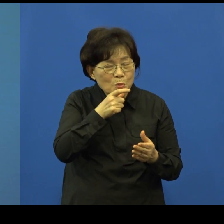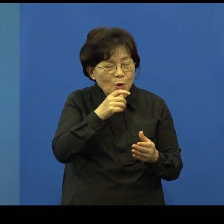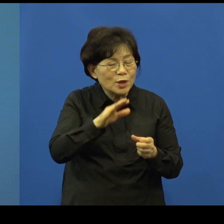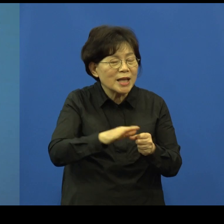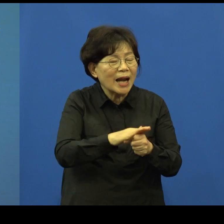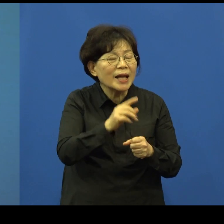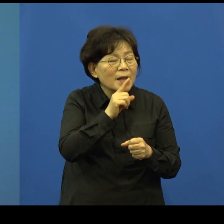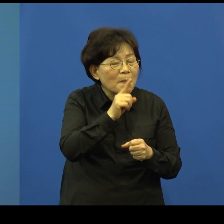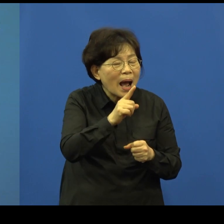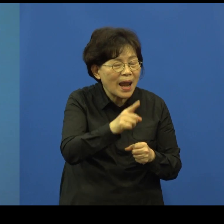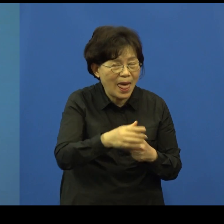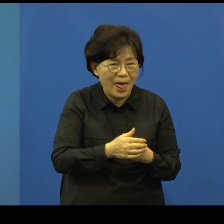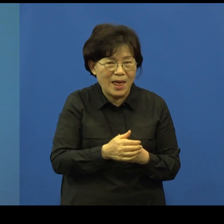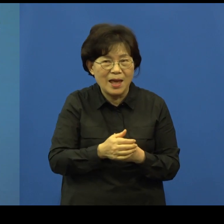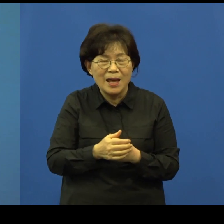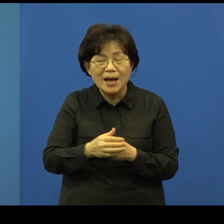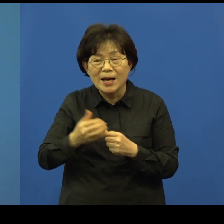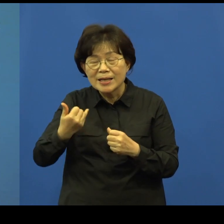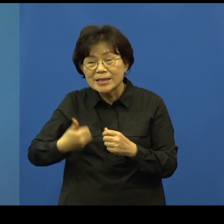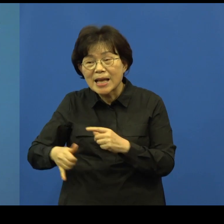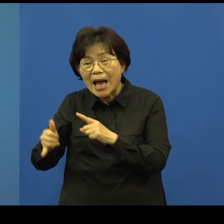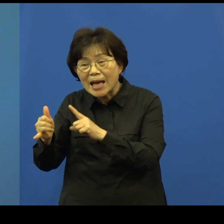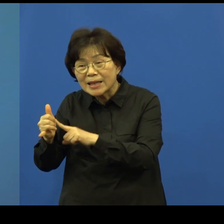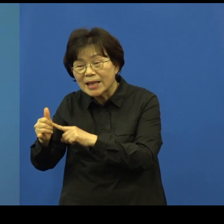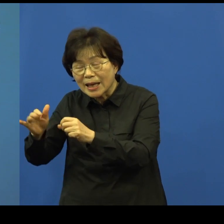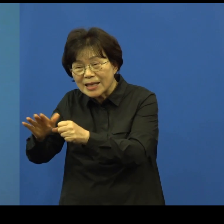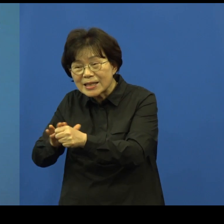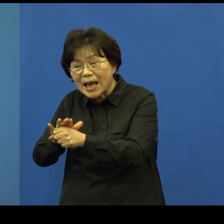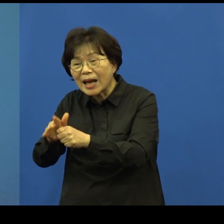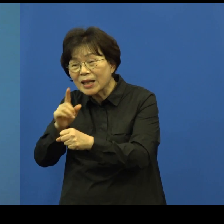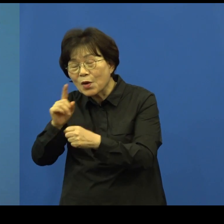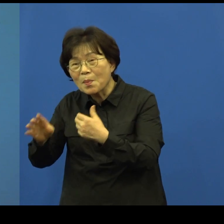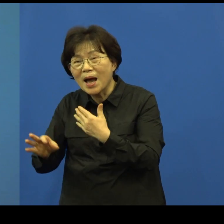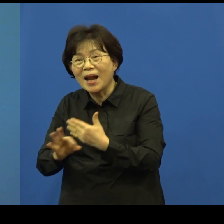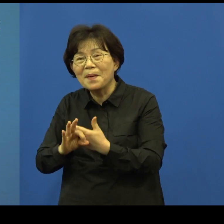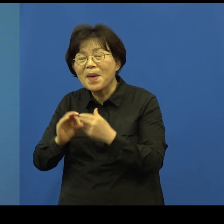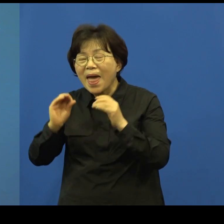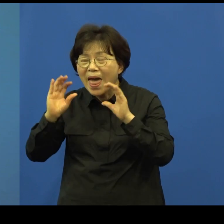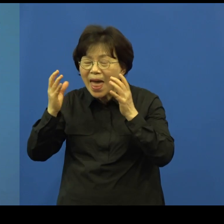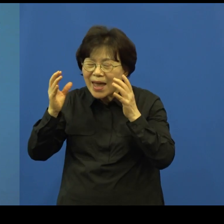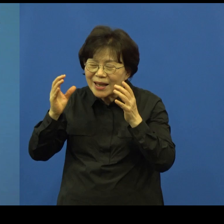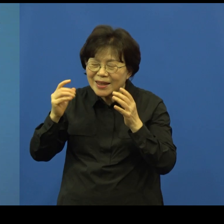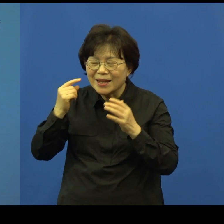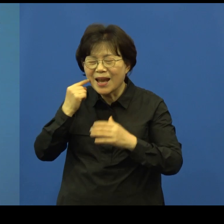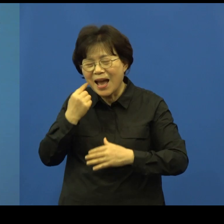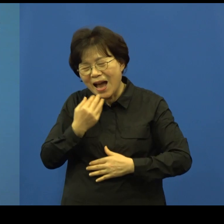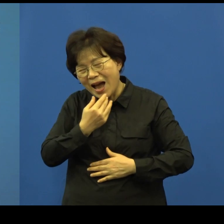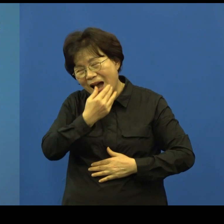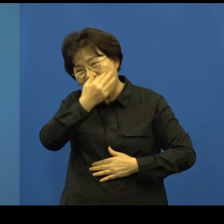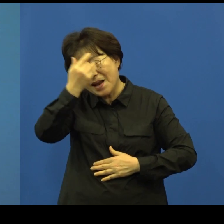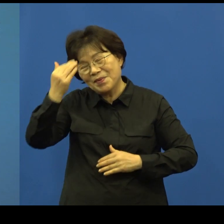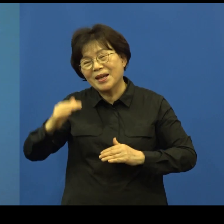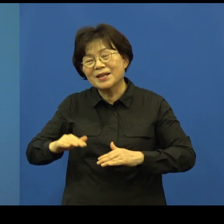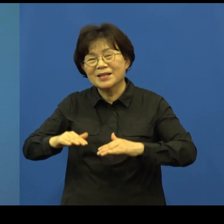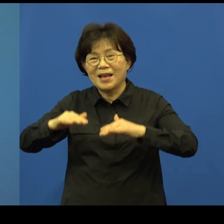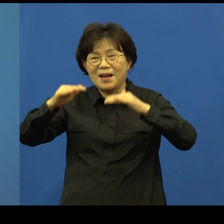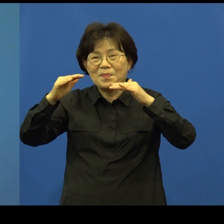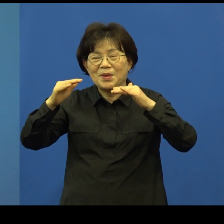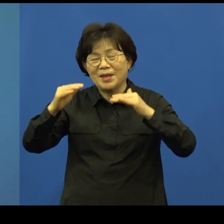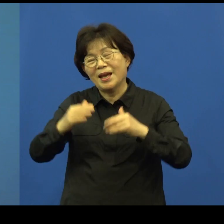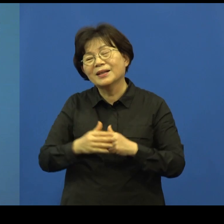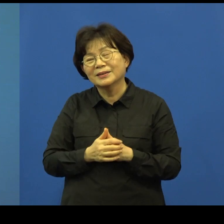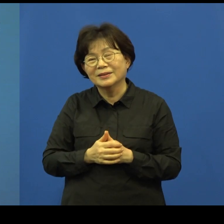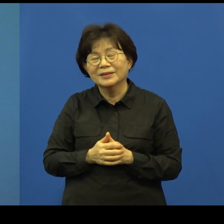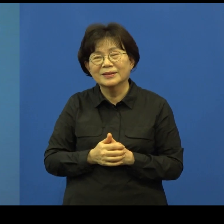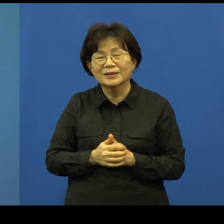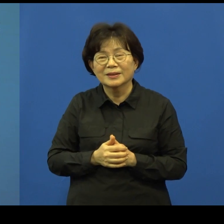그러니까 아이에게 사랑한다고 얘기해 보세요. 그 아이가 얼마나 아름다워지겠어요, 여러분. 그죠? 복을 빌어주는